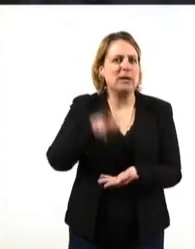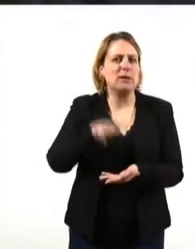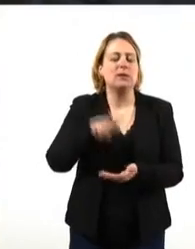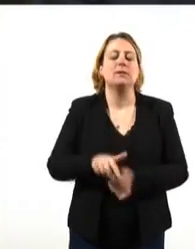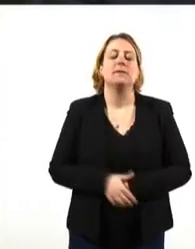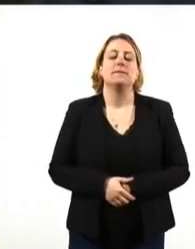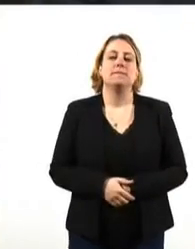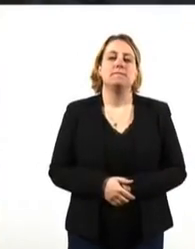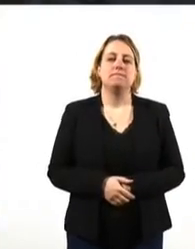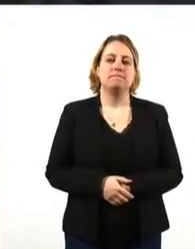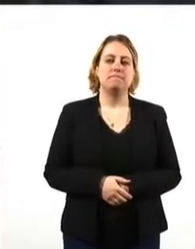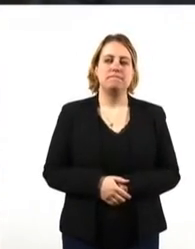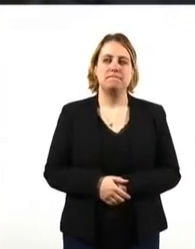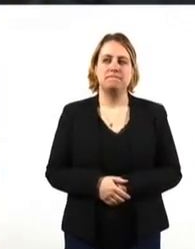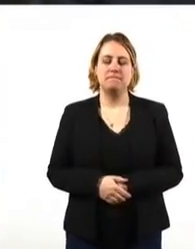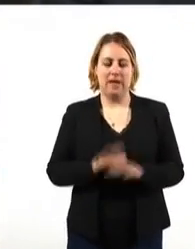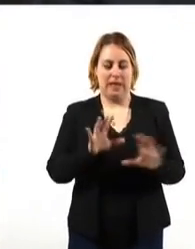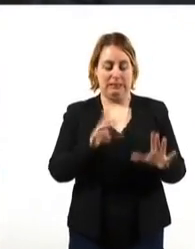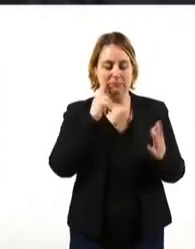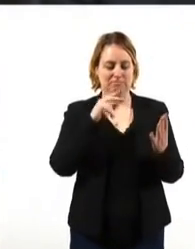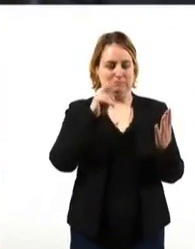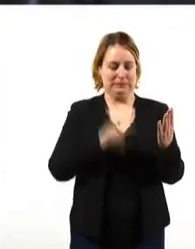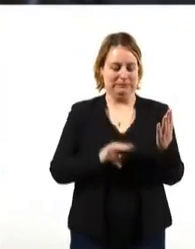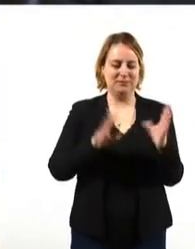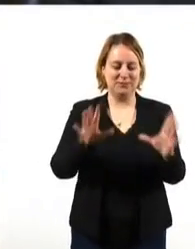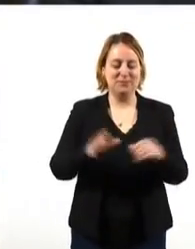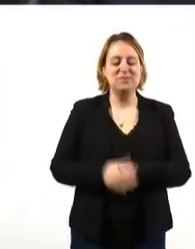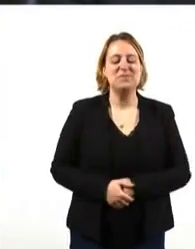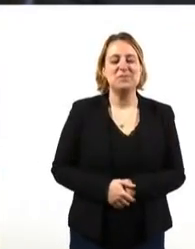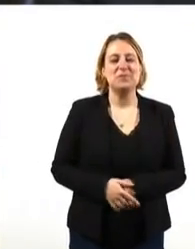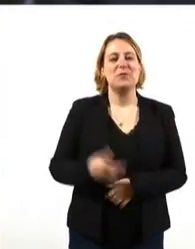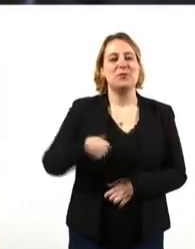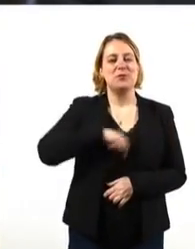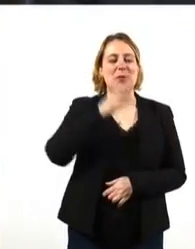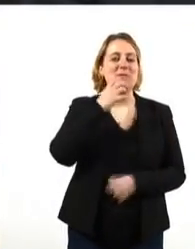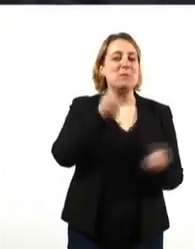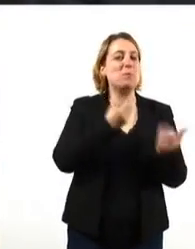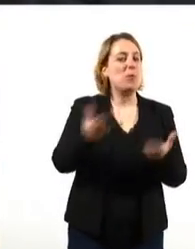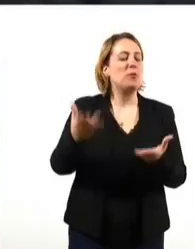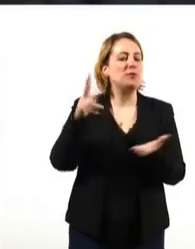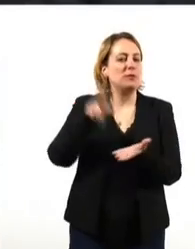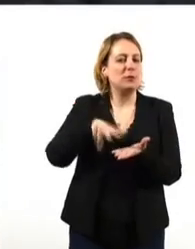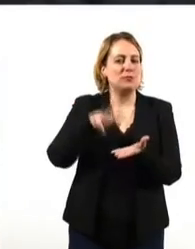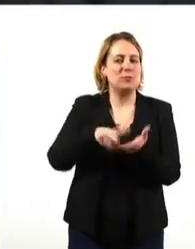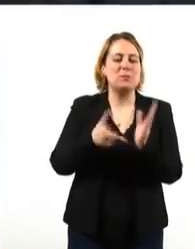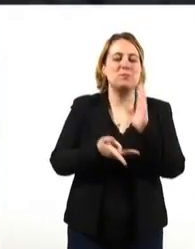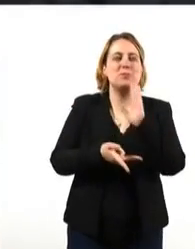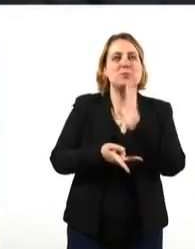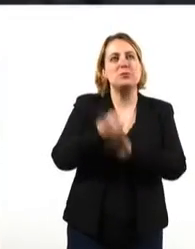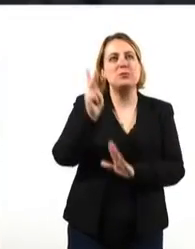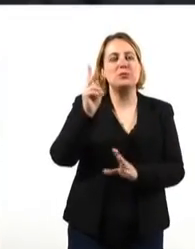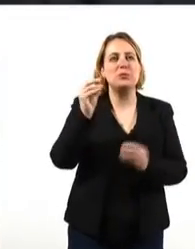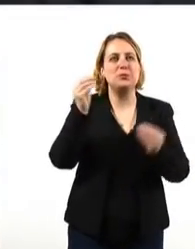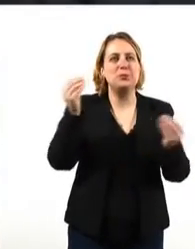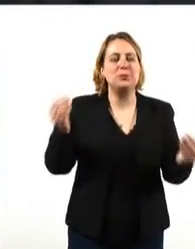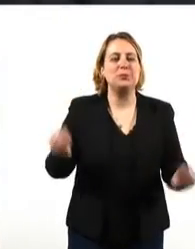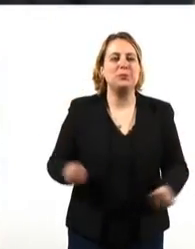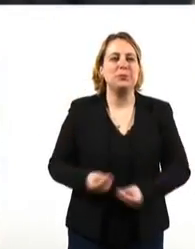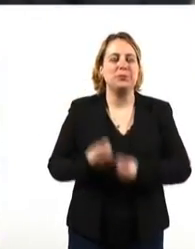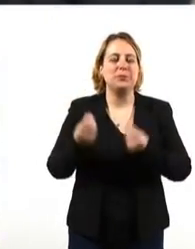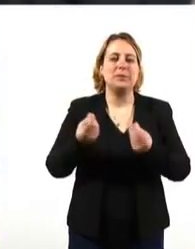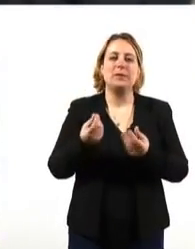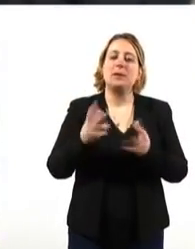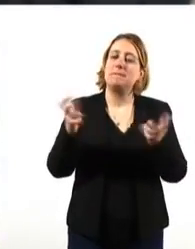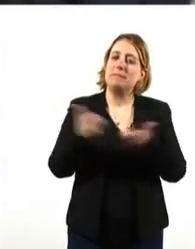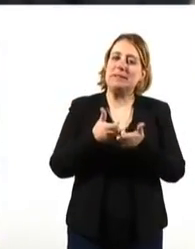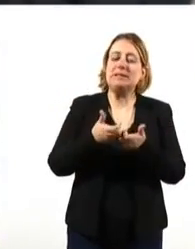Attendez. Du coup, ça serait proposer des logements plus à des prix